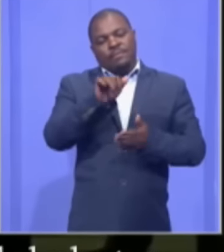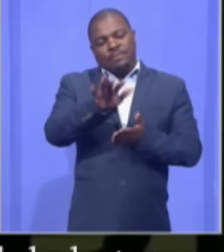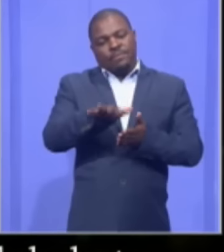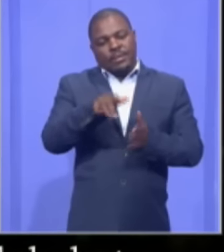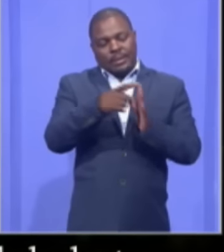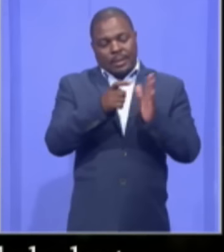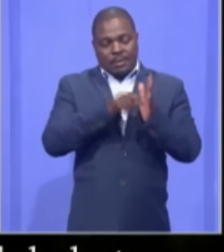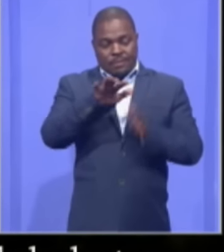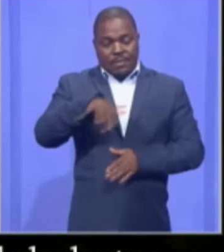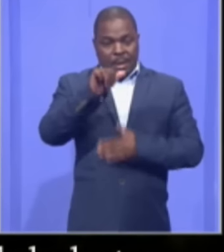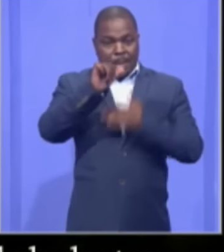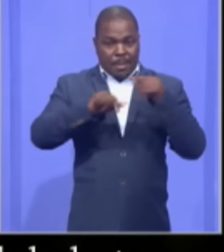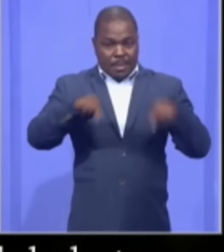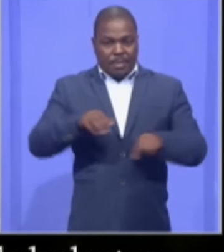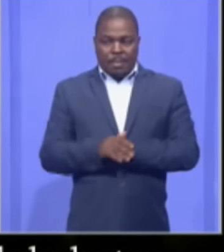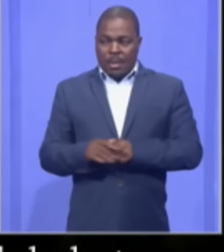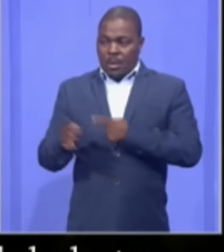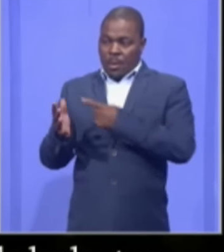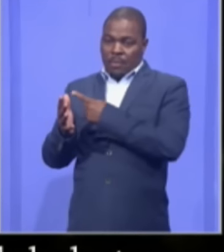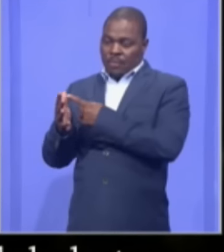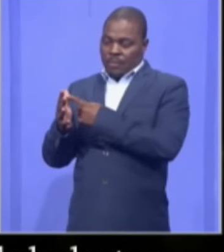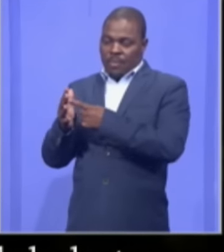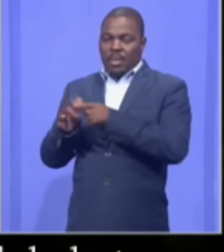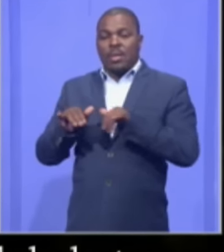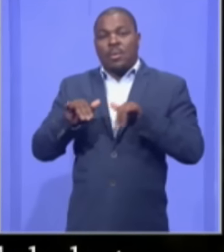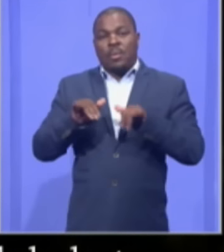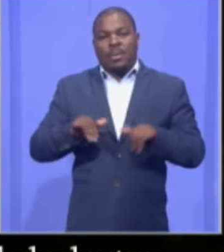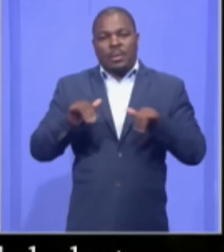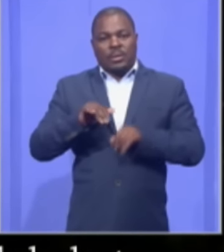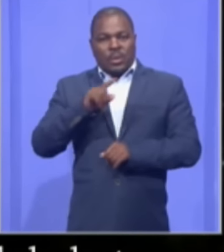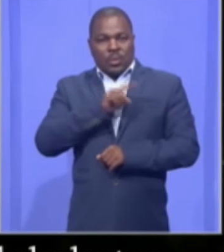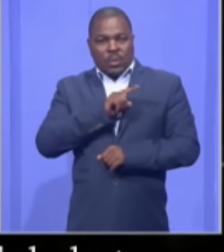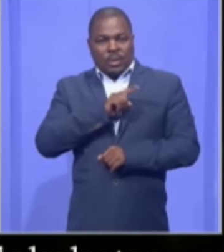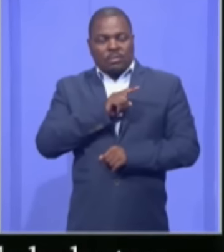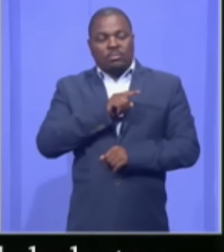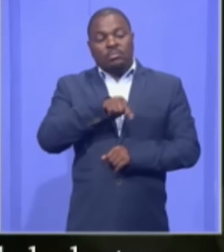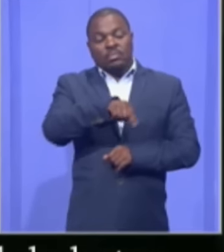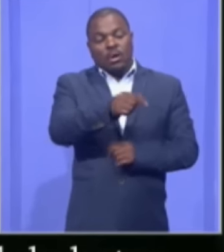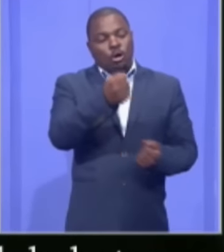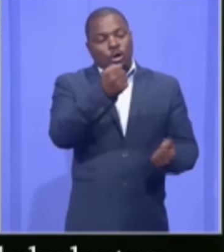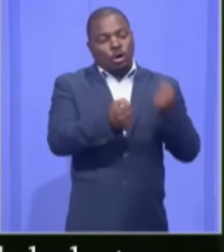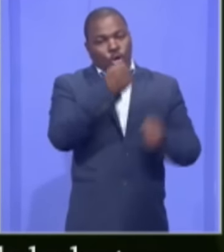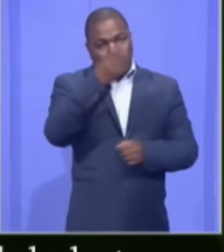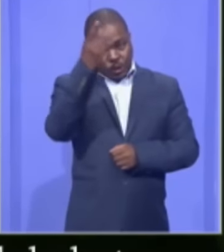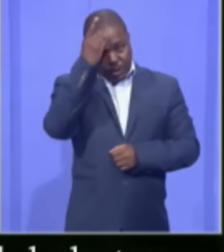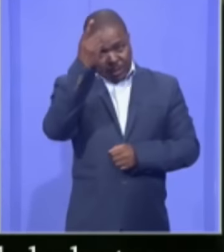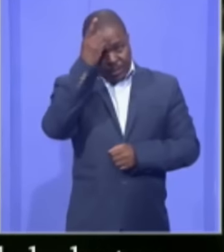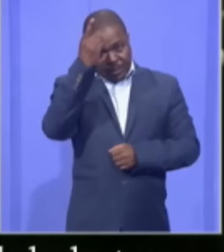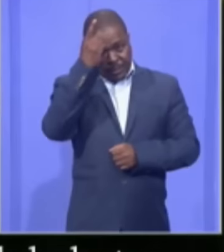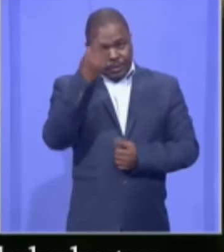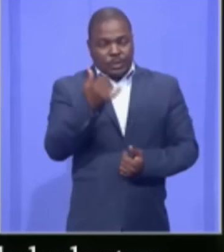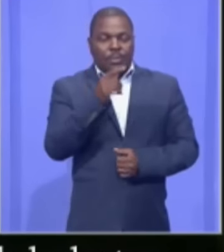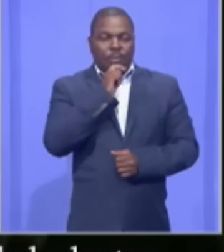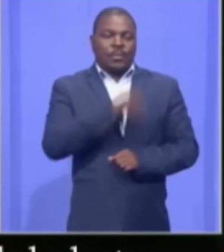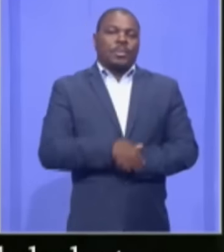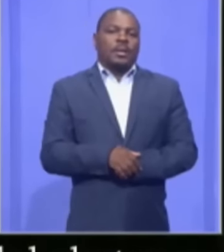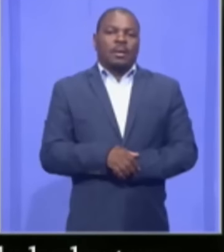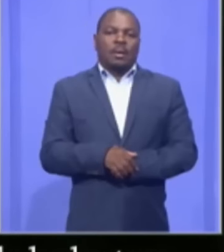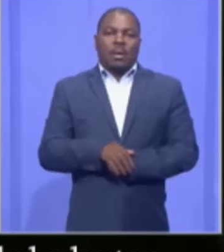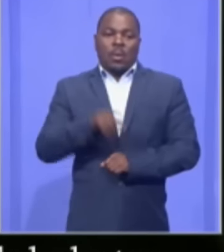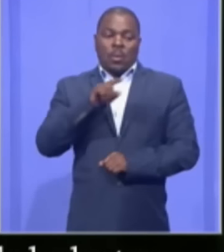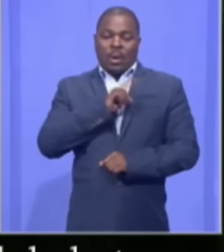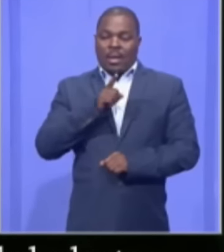ena. Baqosuwa ba hlahelletse ha kgutshwanyane ka pele ho lekgotla la dinyewe la Durban ka jeno hoseng. Sena ke ho